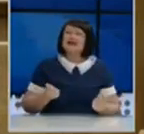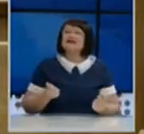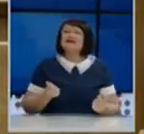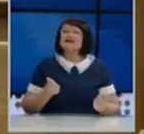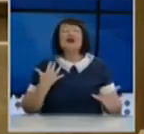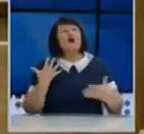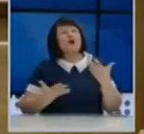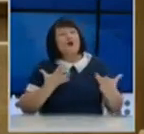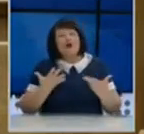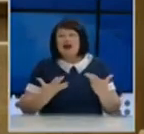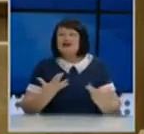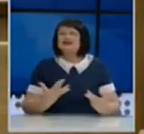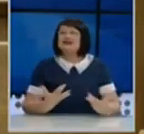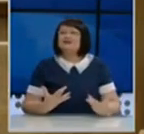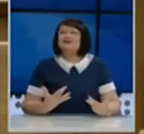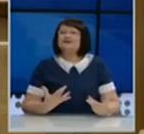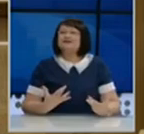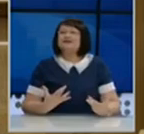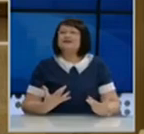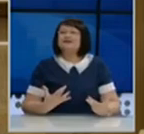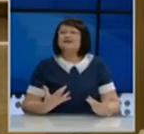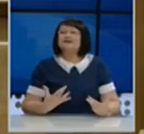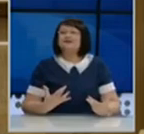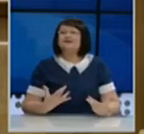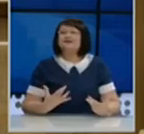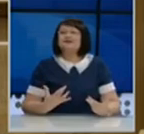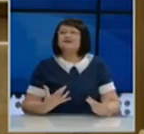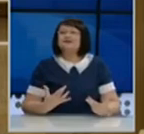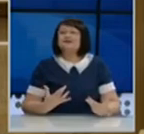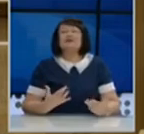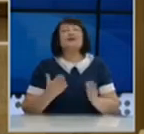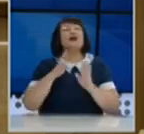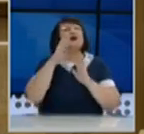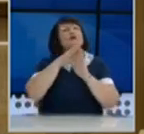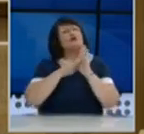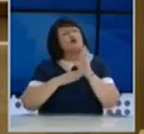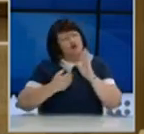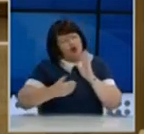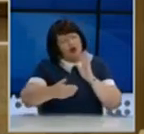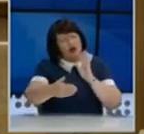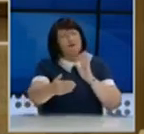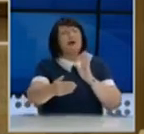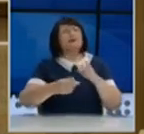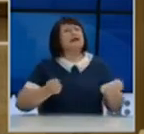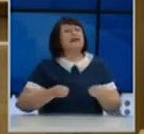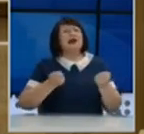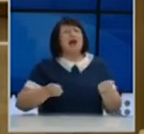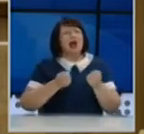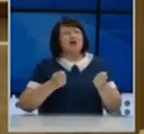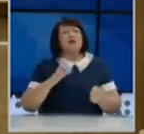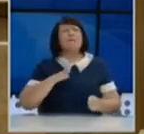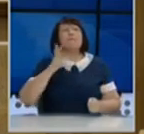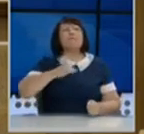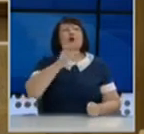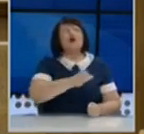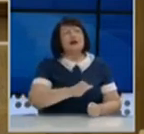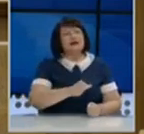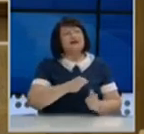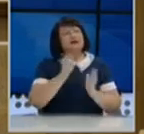όρεξη για εκείνα που έχουμε προγραμματίσει να κάνουμε για τους πολίτες αυτής